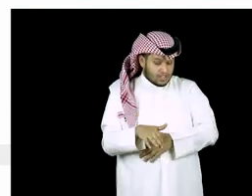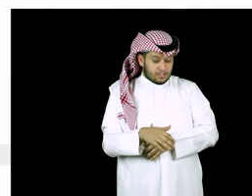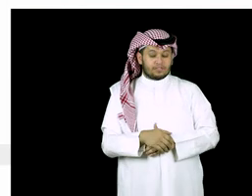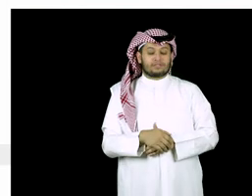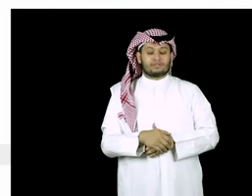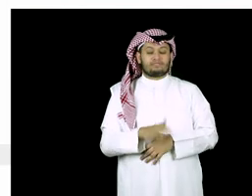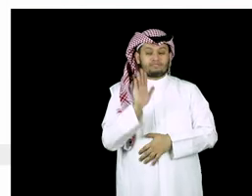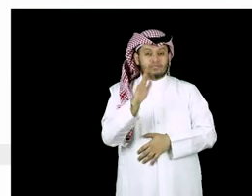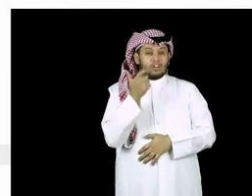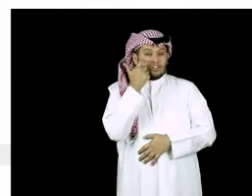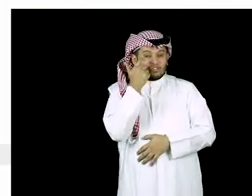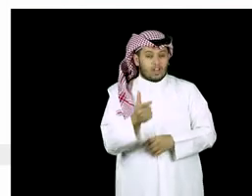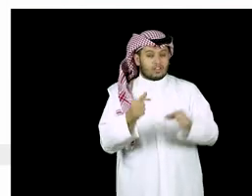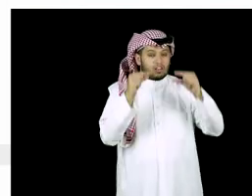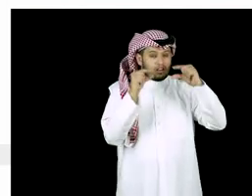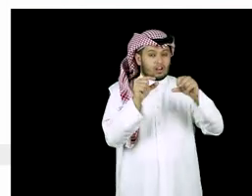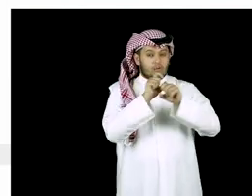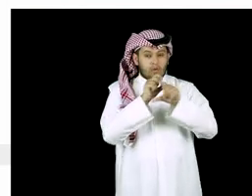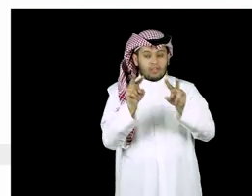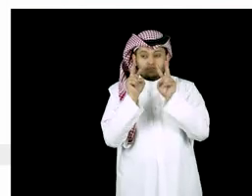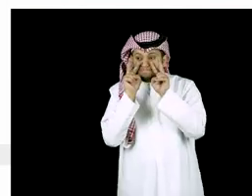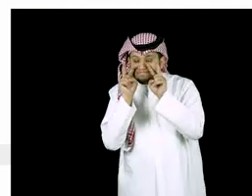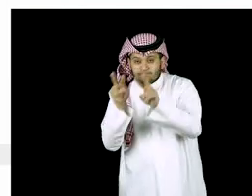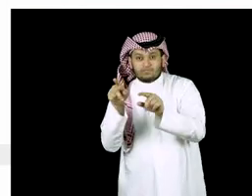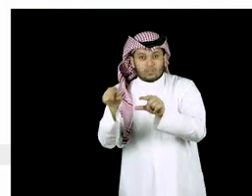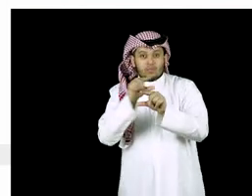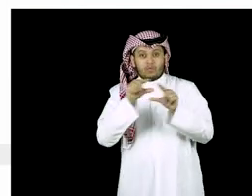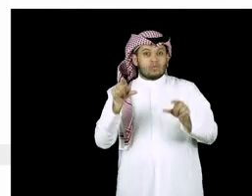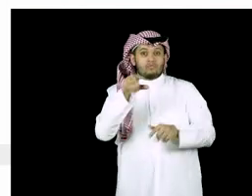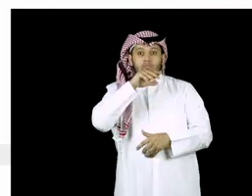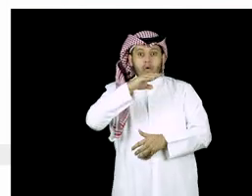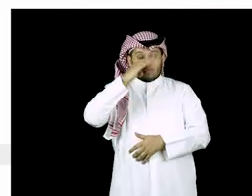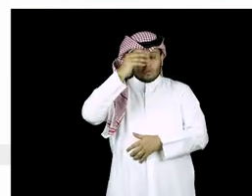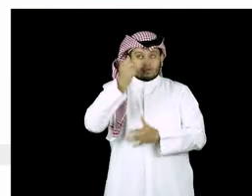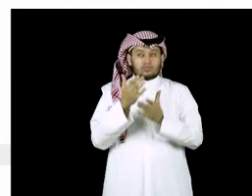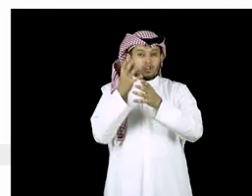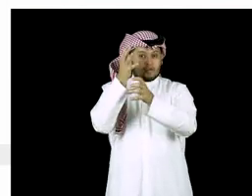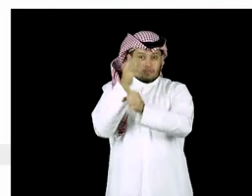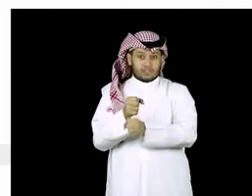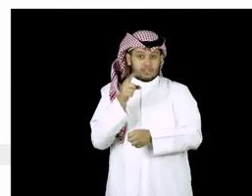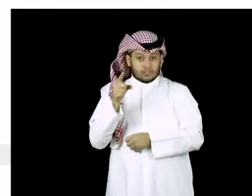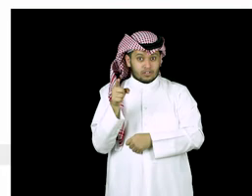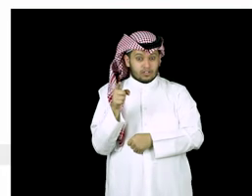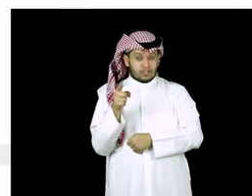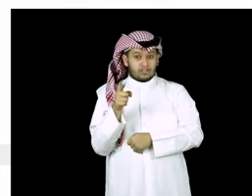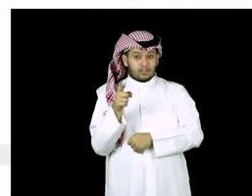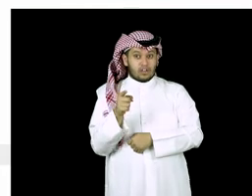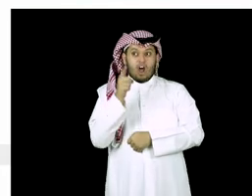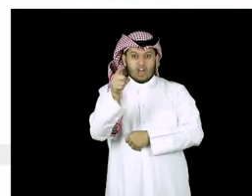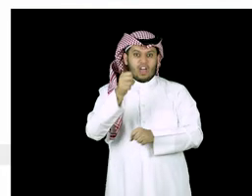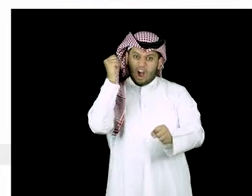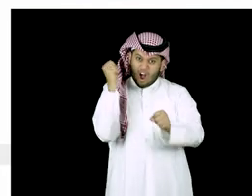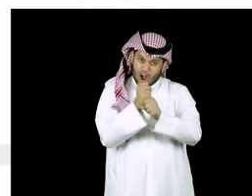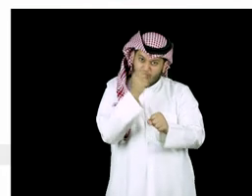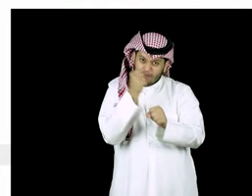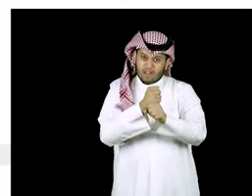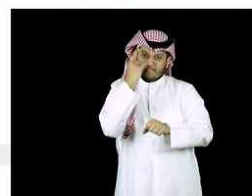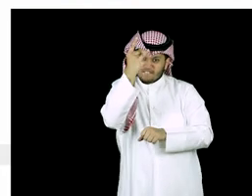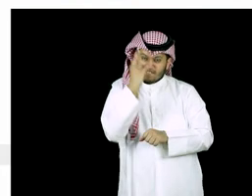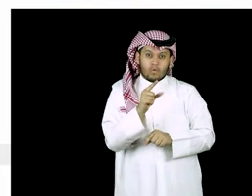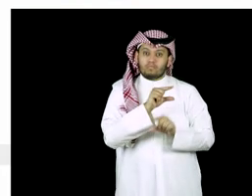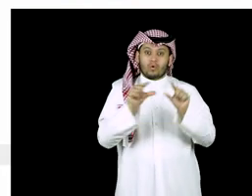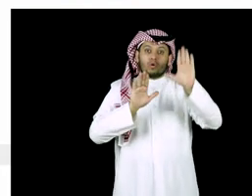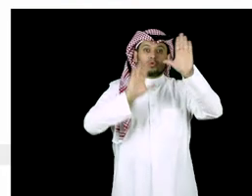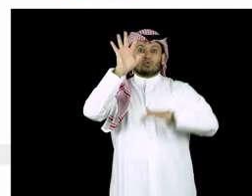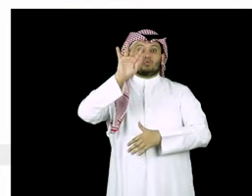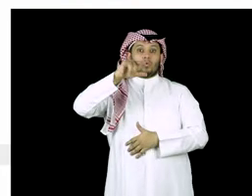إن الشواهد والنصوص الدالة على اهتمام المصطفى عليه الصلاة والسلام وتطبيقه للشورى